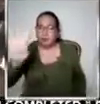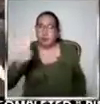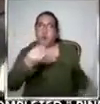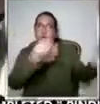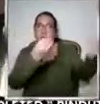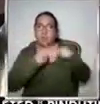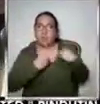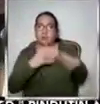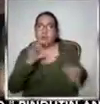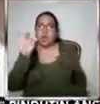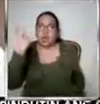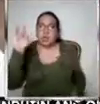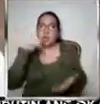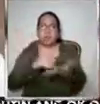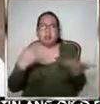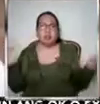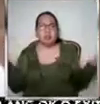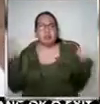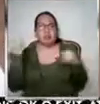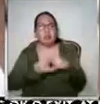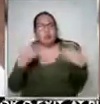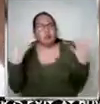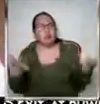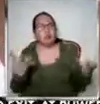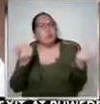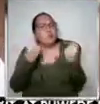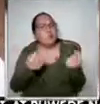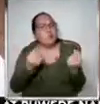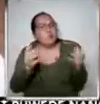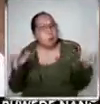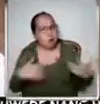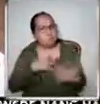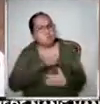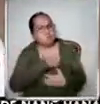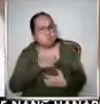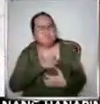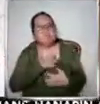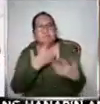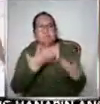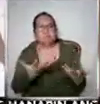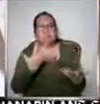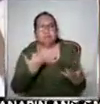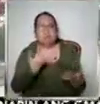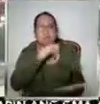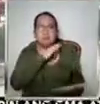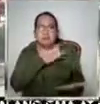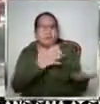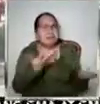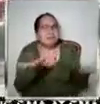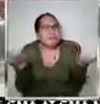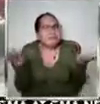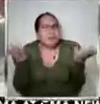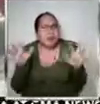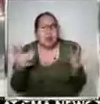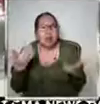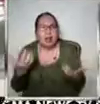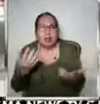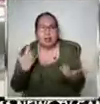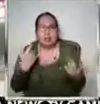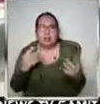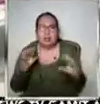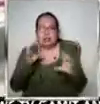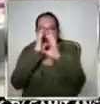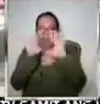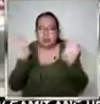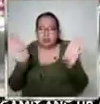mapakinabang dyan sa gobyerno na nalalockdown, tapos hindi naman kami mabigyan ng magandang ayuda. Hindi pa nila alam